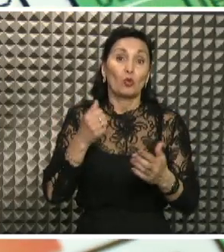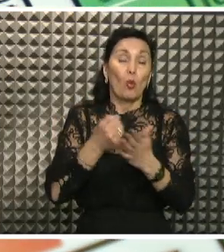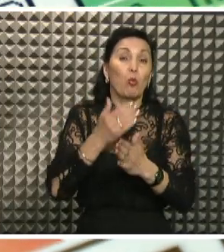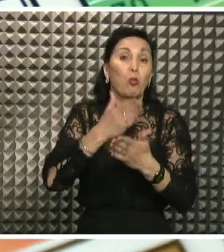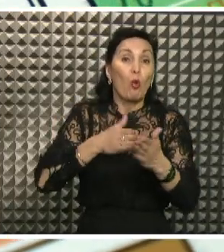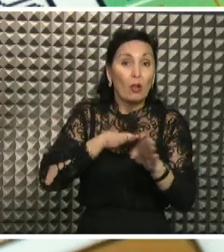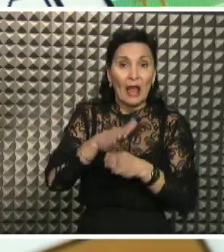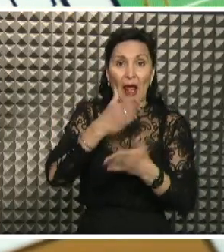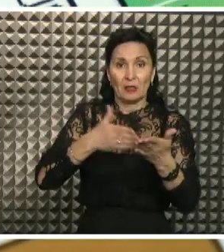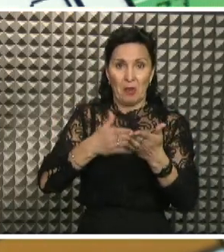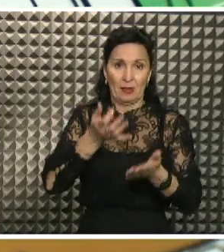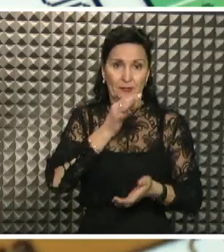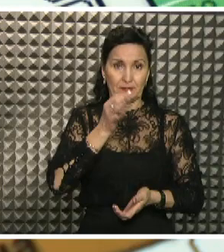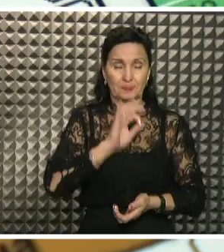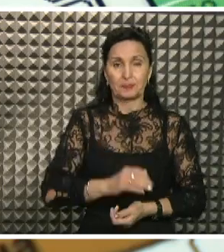отмены.